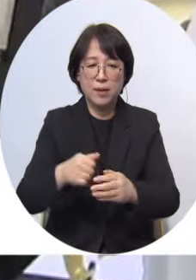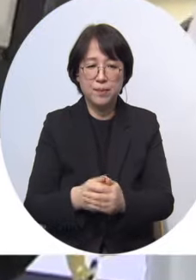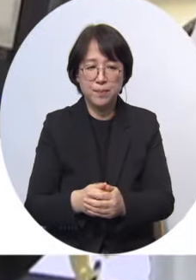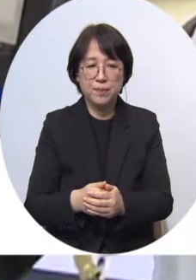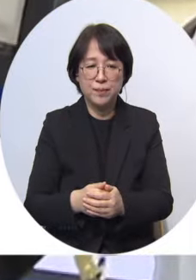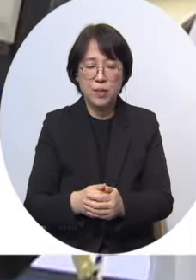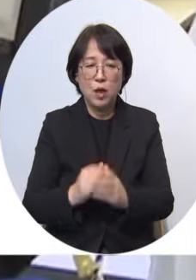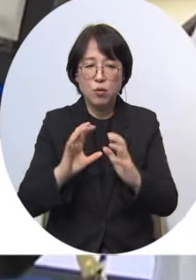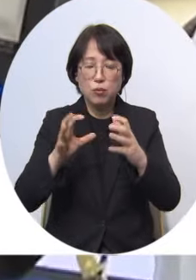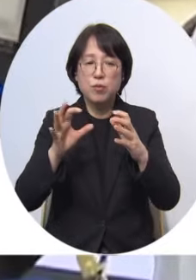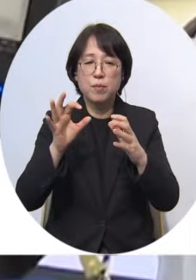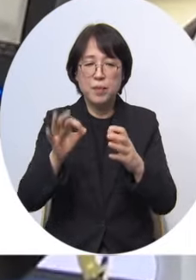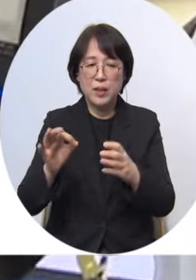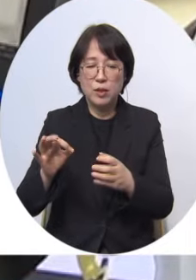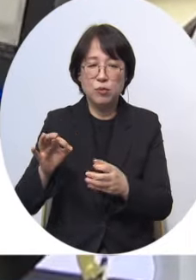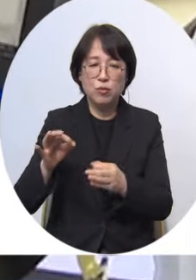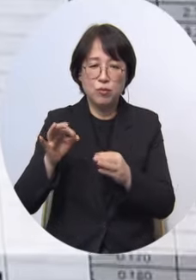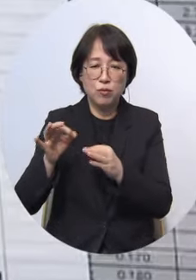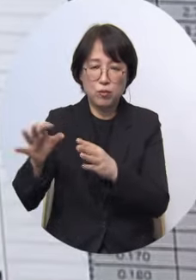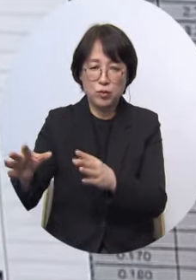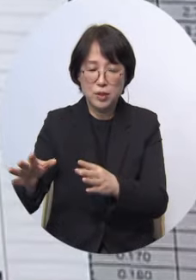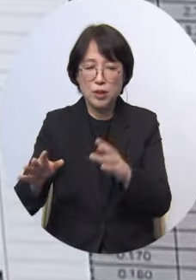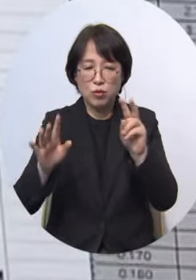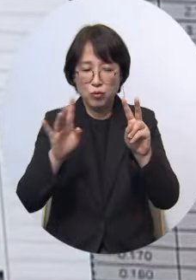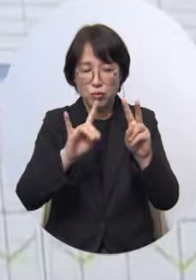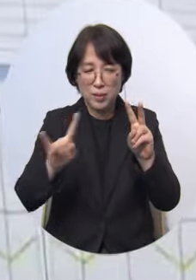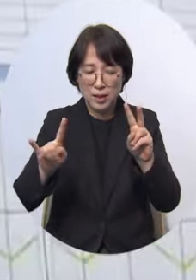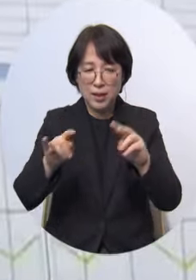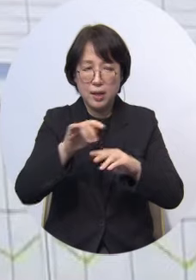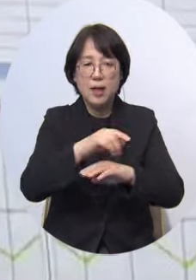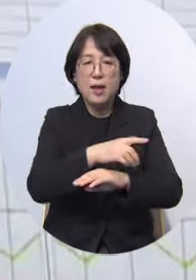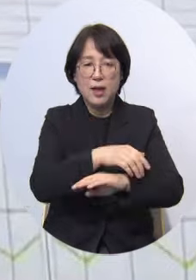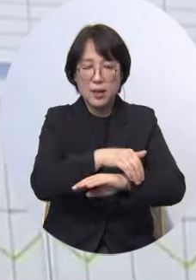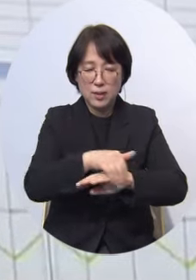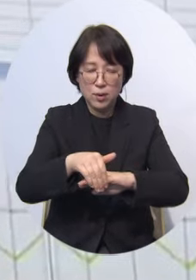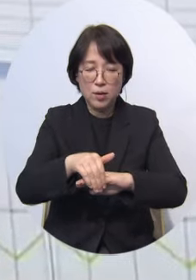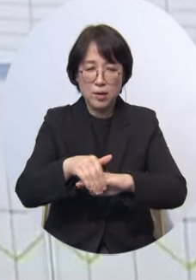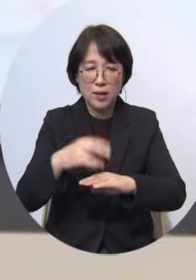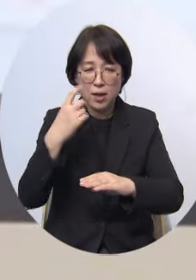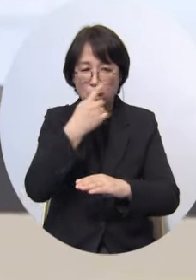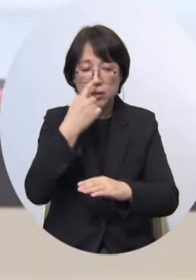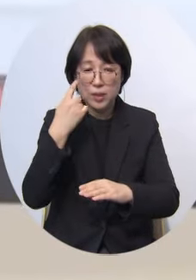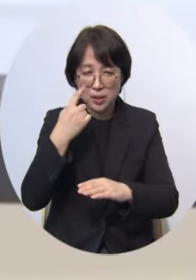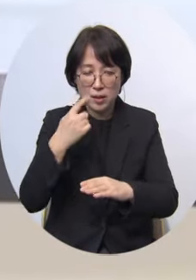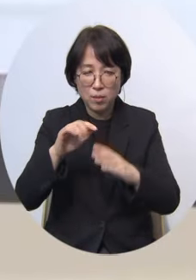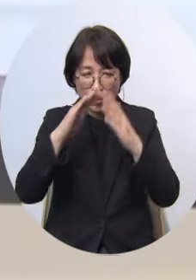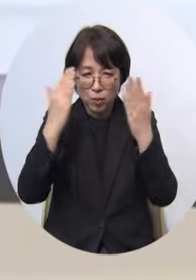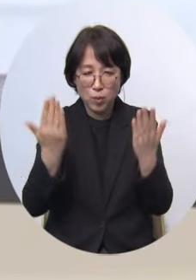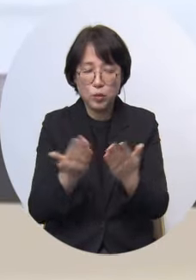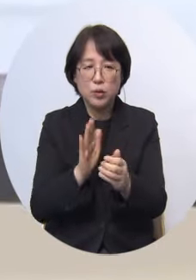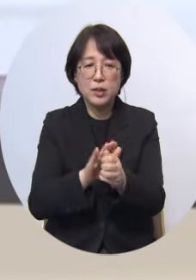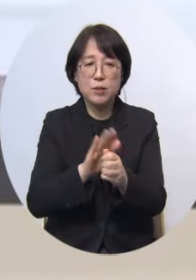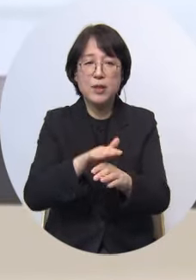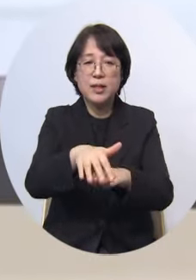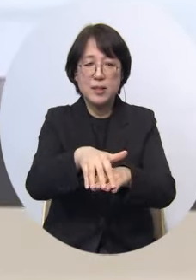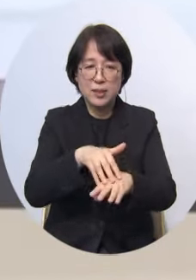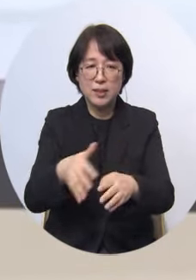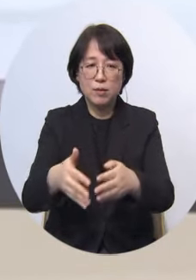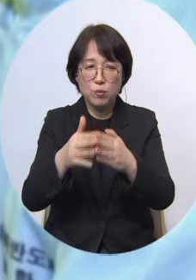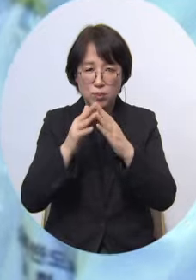제작비 국비 지원을 2배 늘리는 등 설계부터 검증, 상용화까지 전주기에 걸친 팹리스 지원 체계를